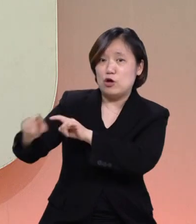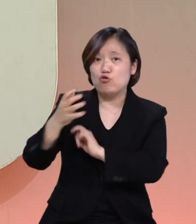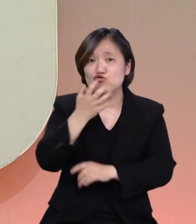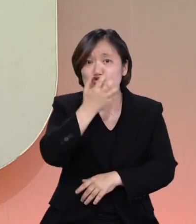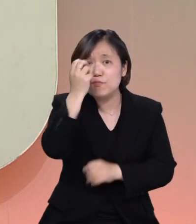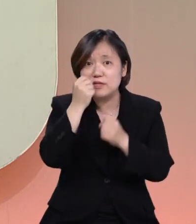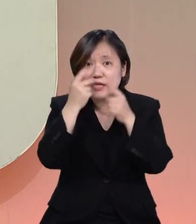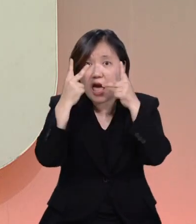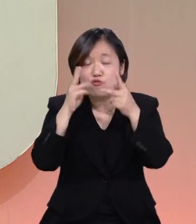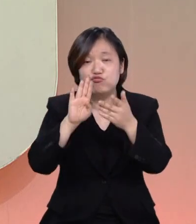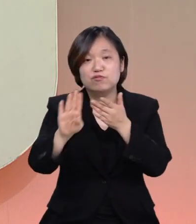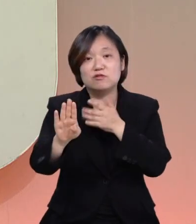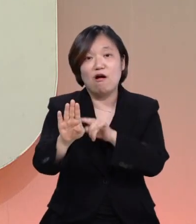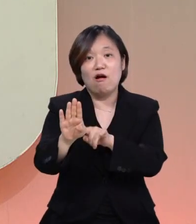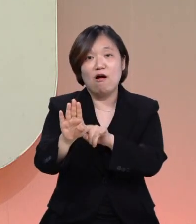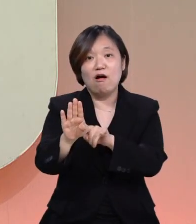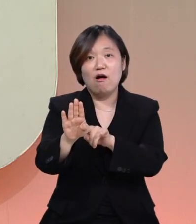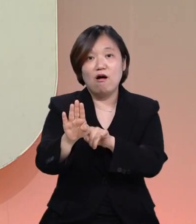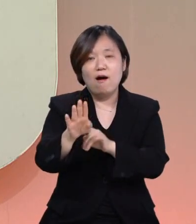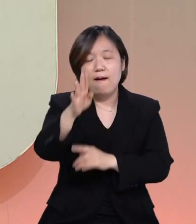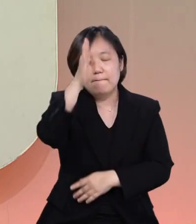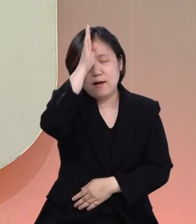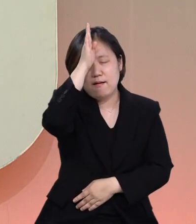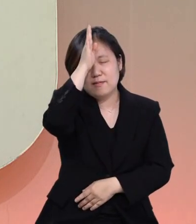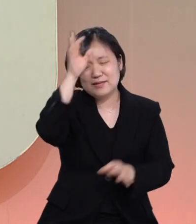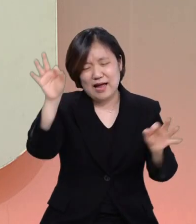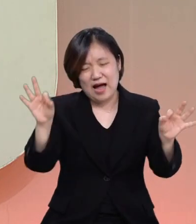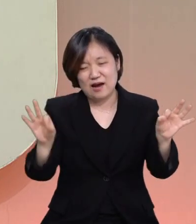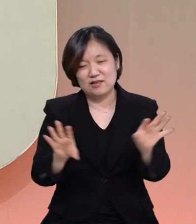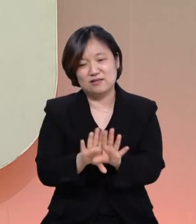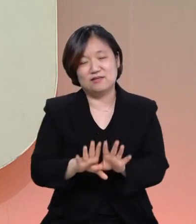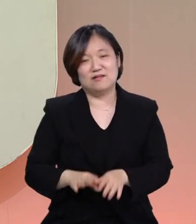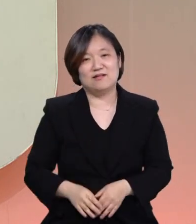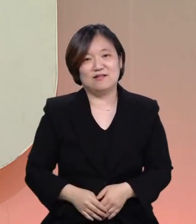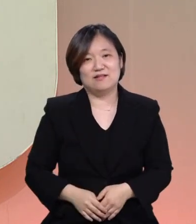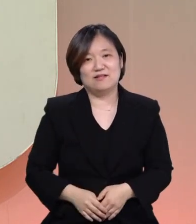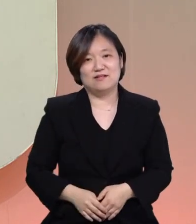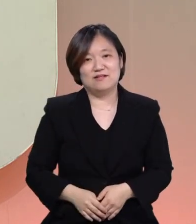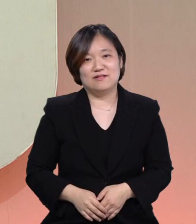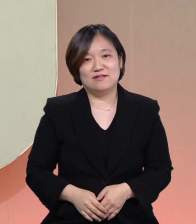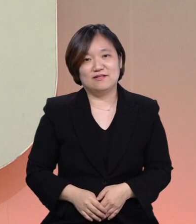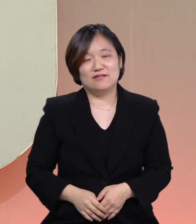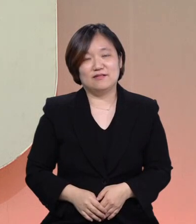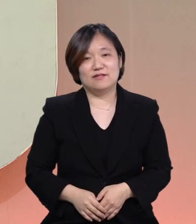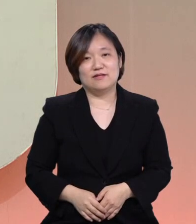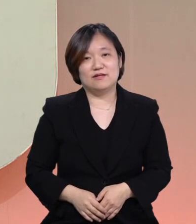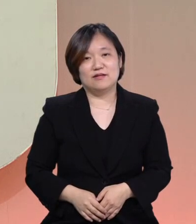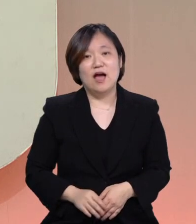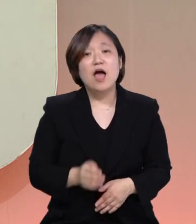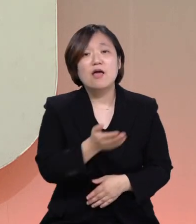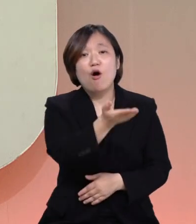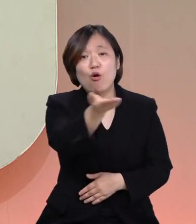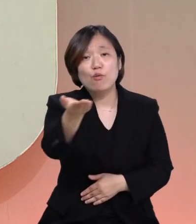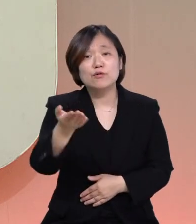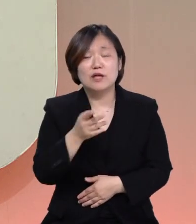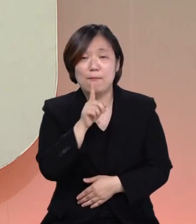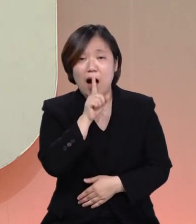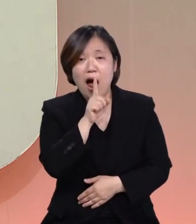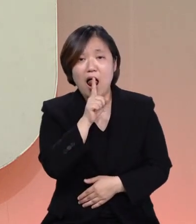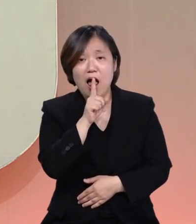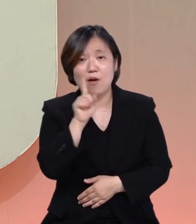통증이 완전히 싹 사라져 버리셨대요 제가 항상 불자님들한테 하는 얘기가